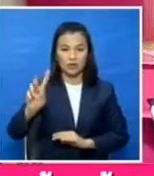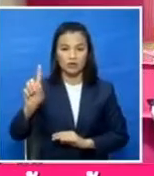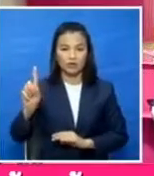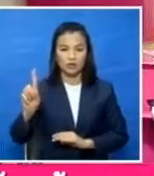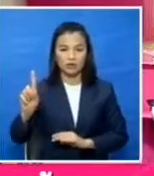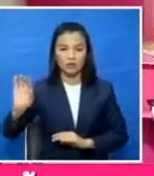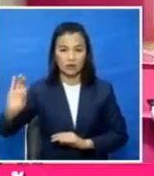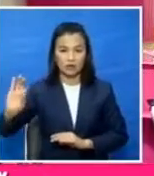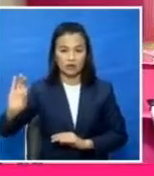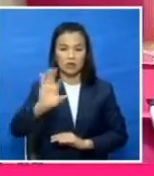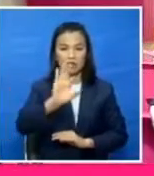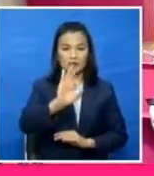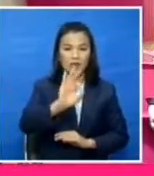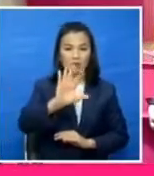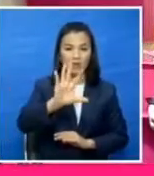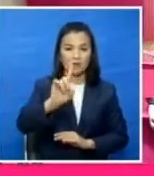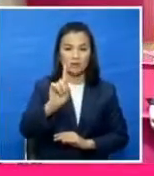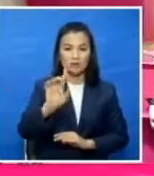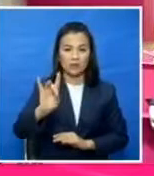9518219